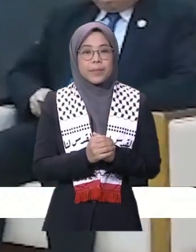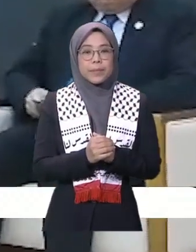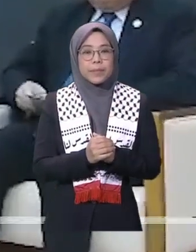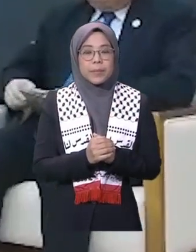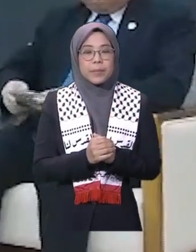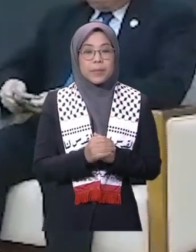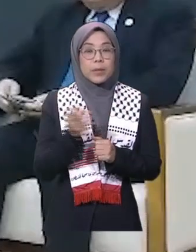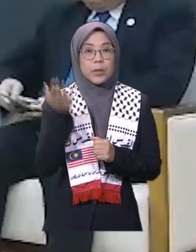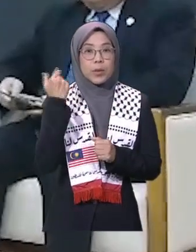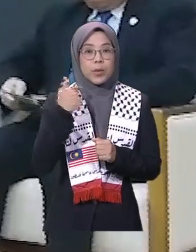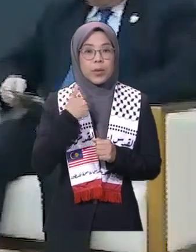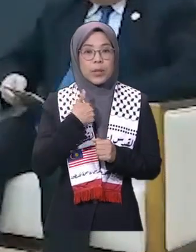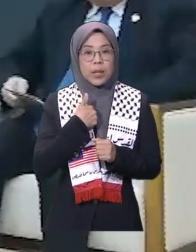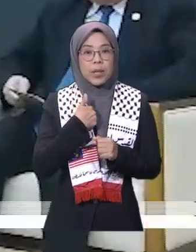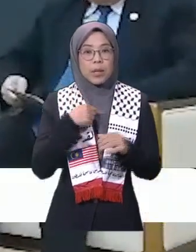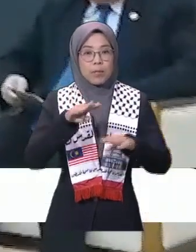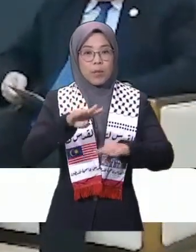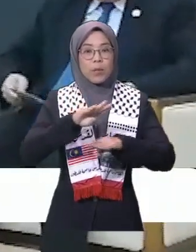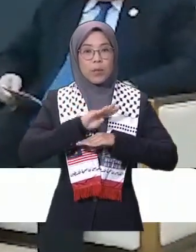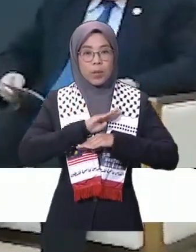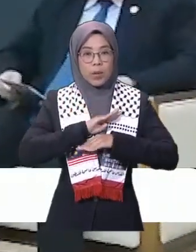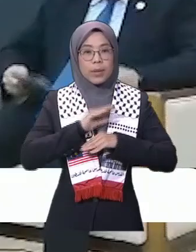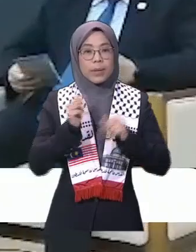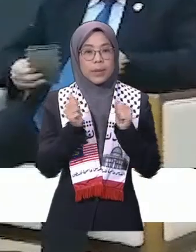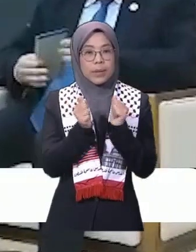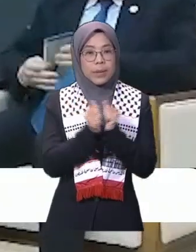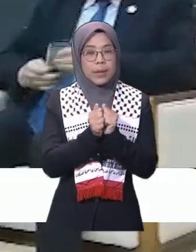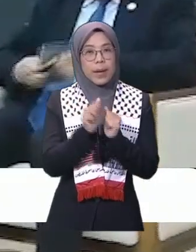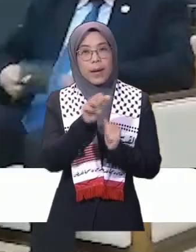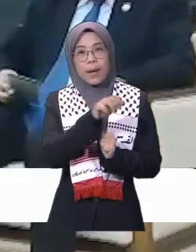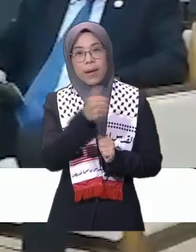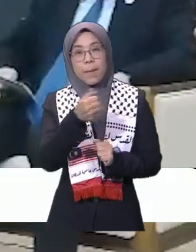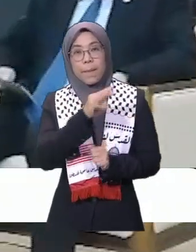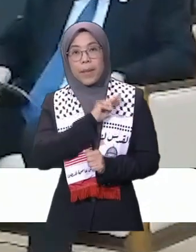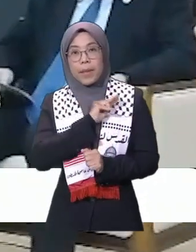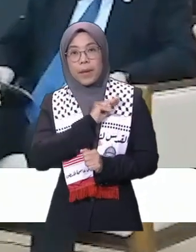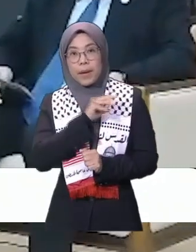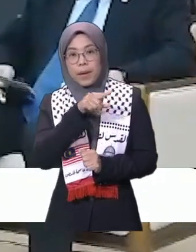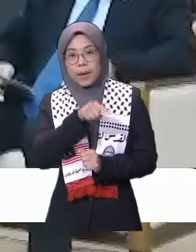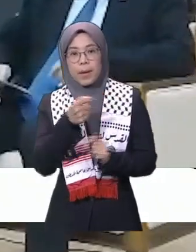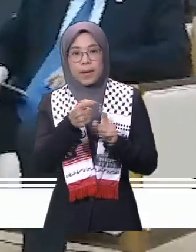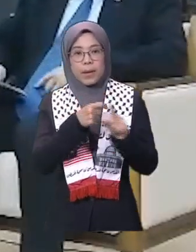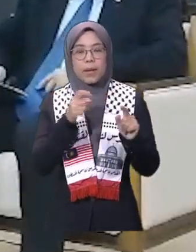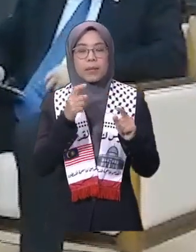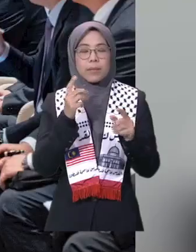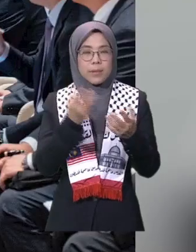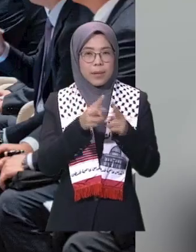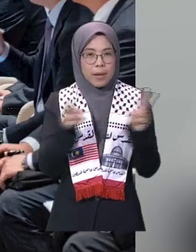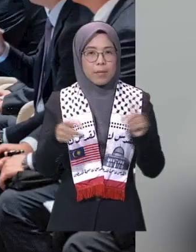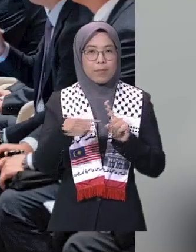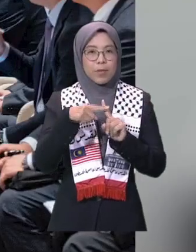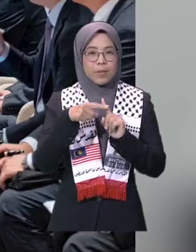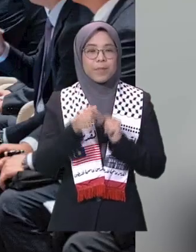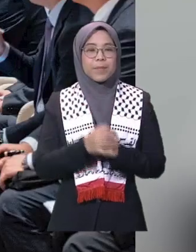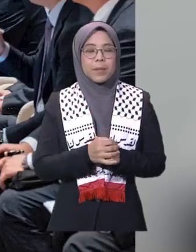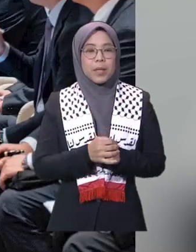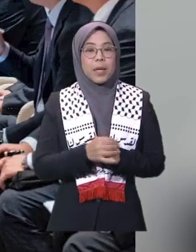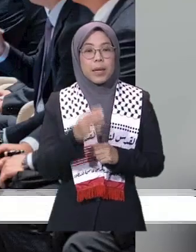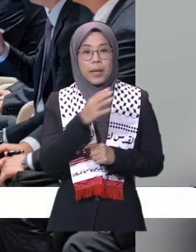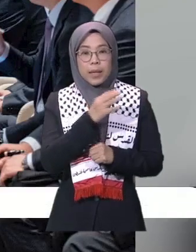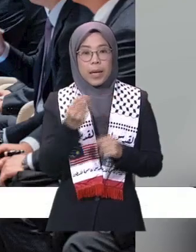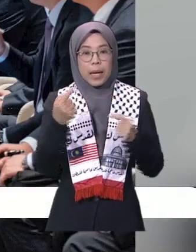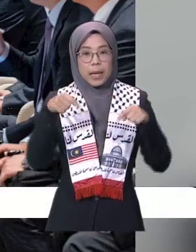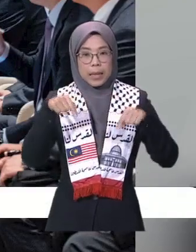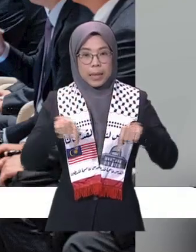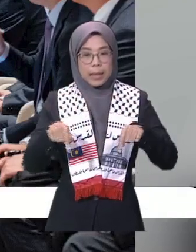itu, saya puas hati kerana beliau dan menterinya berikan sambutan yang sangat positif. Dan pada